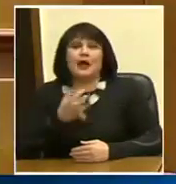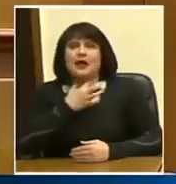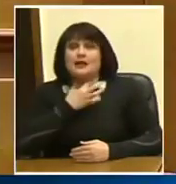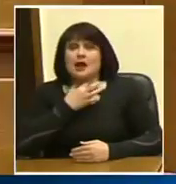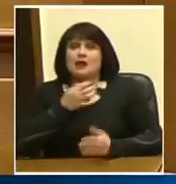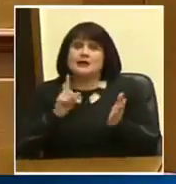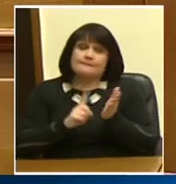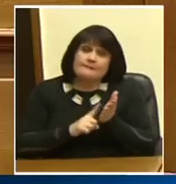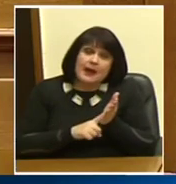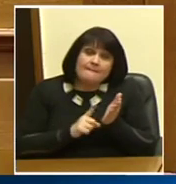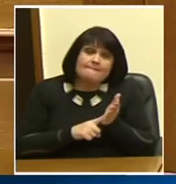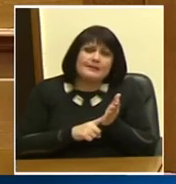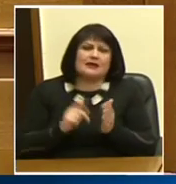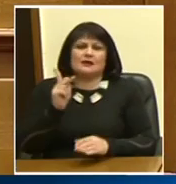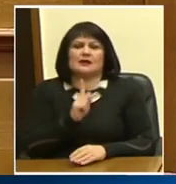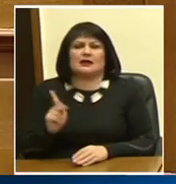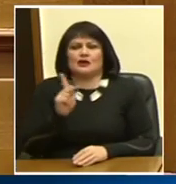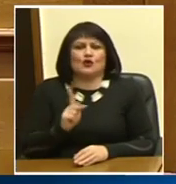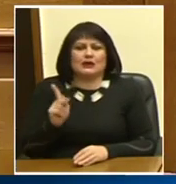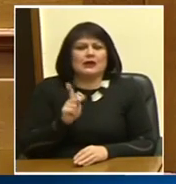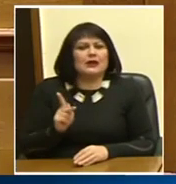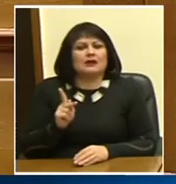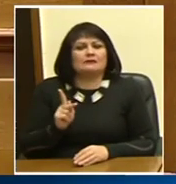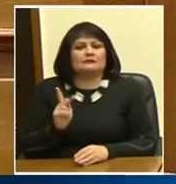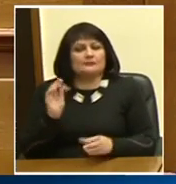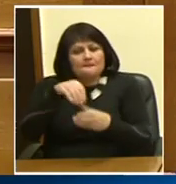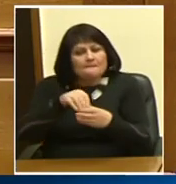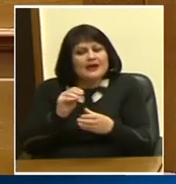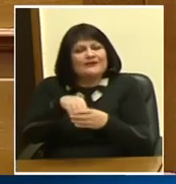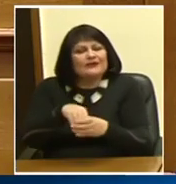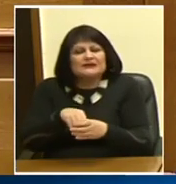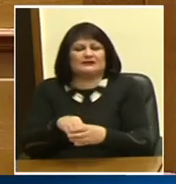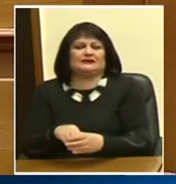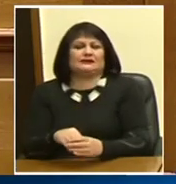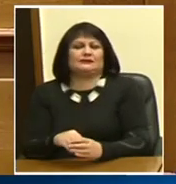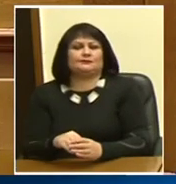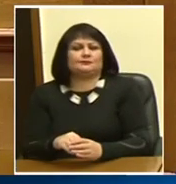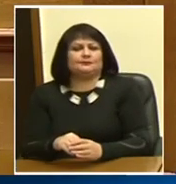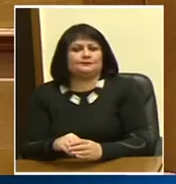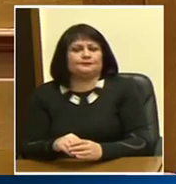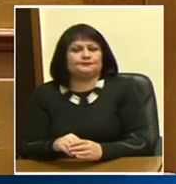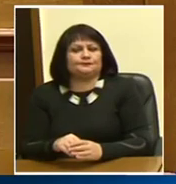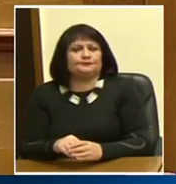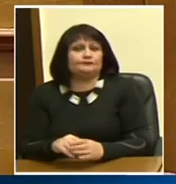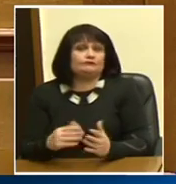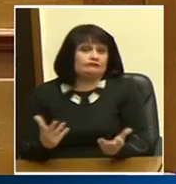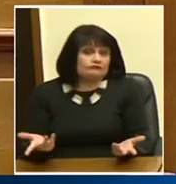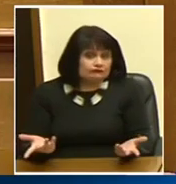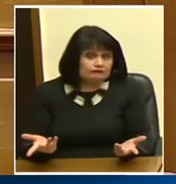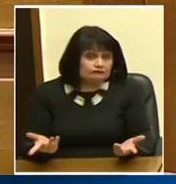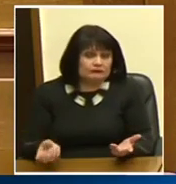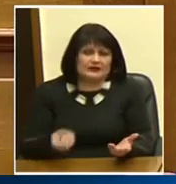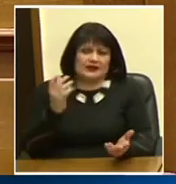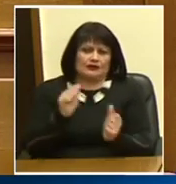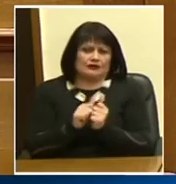αναγκαίας κοινωνικής παρέμβασης που επερωτά τα θέσφατα του νέου